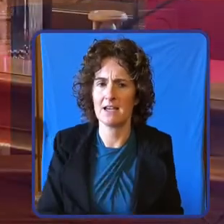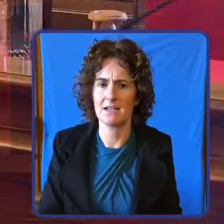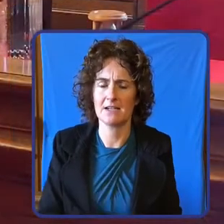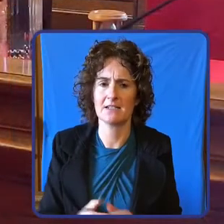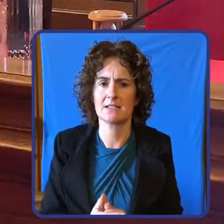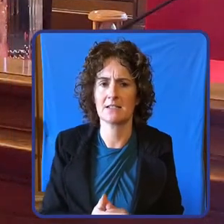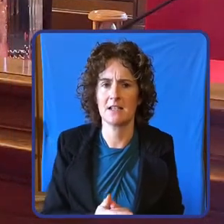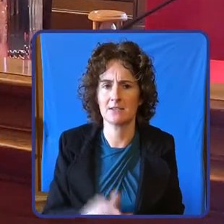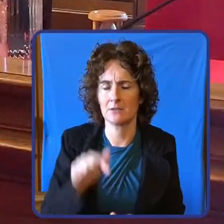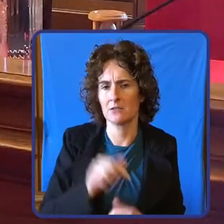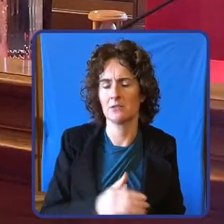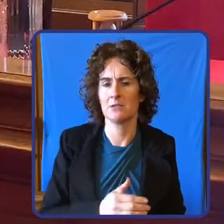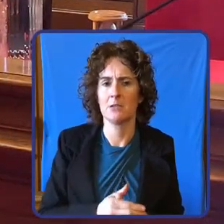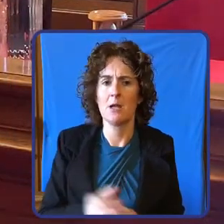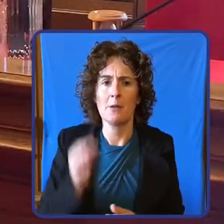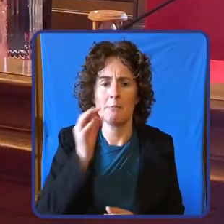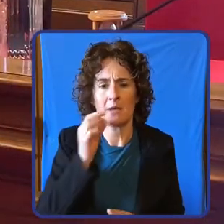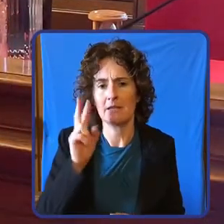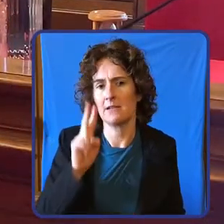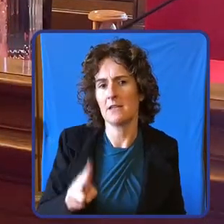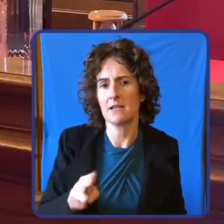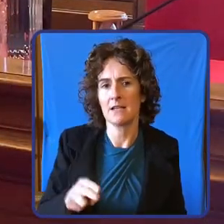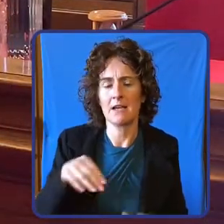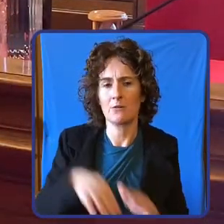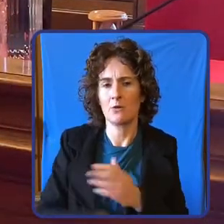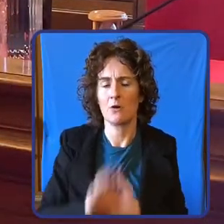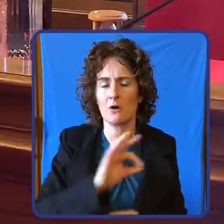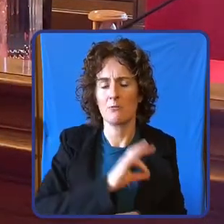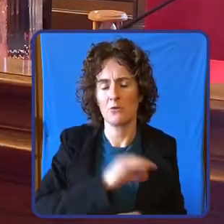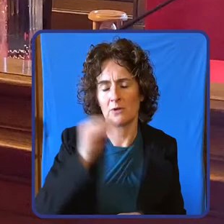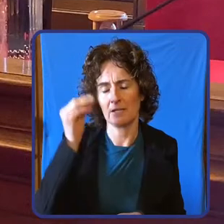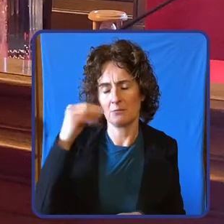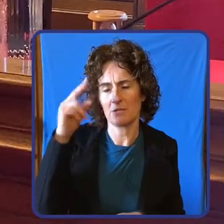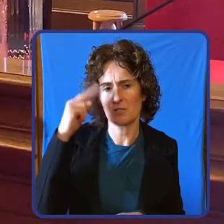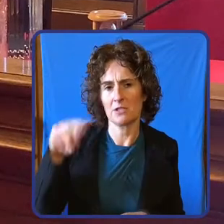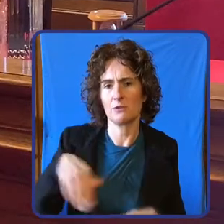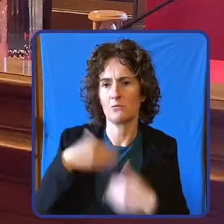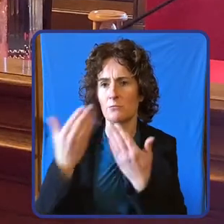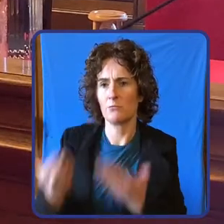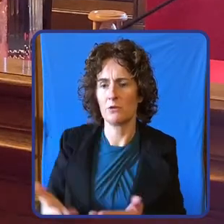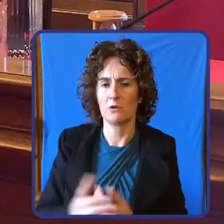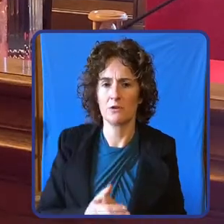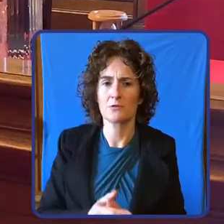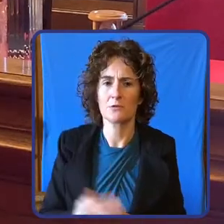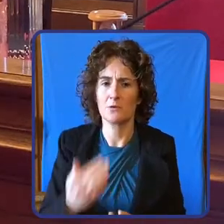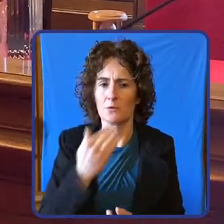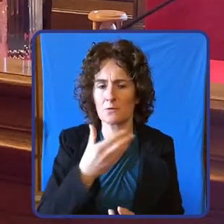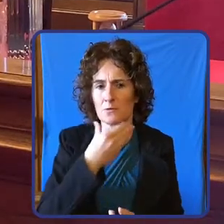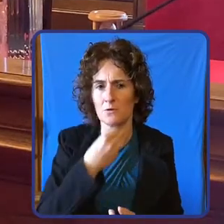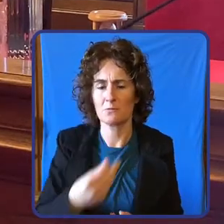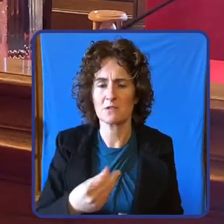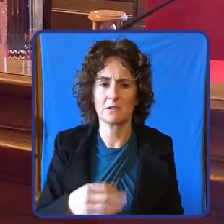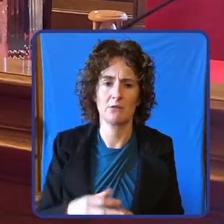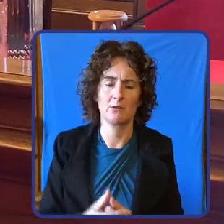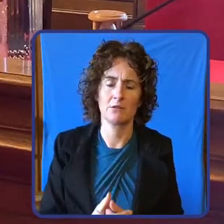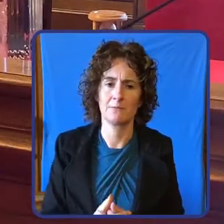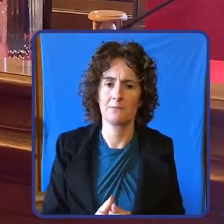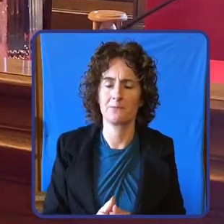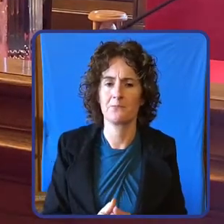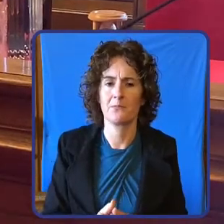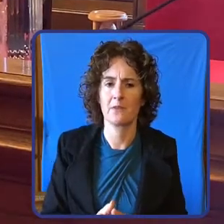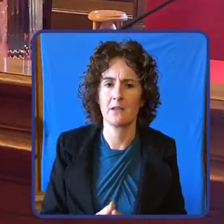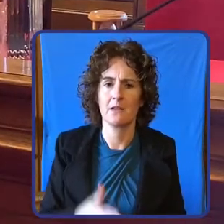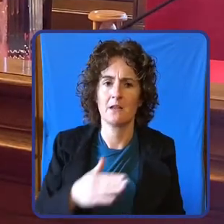Károly, a polgármester úr parancsolja. Köszönöm szépen a szót. Én is ezzel a 600 milliós